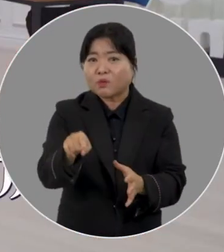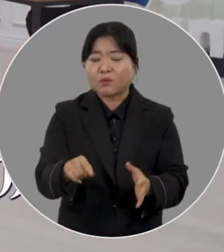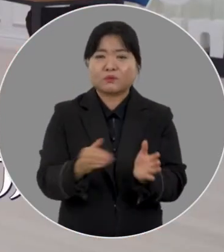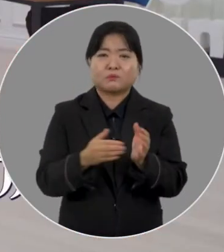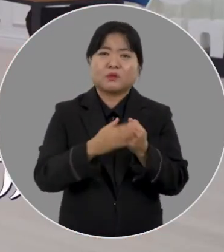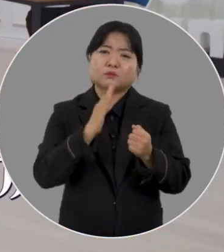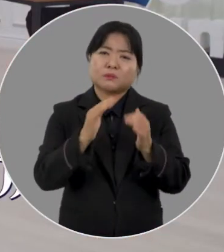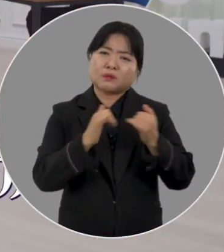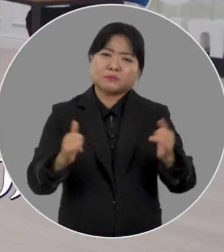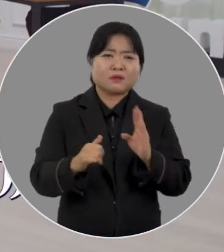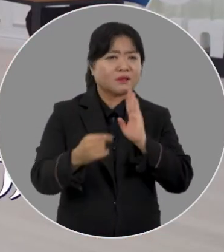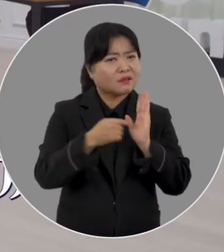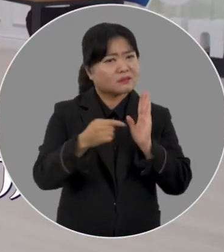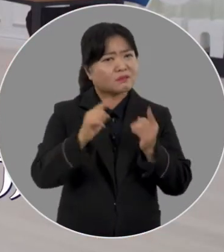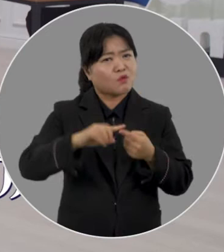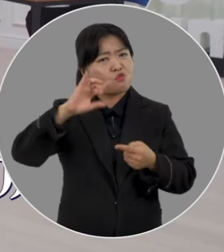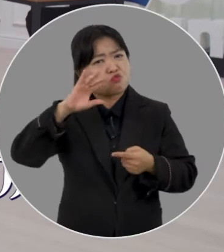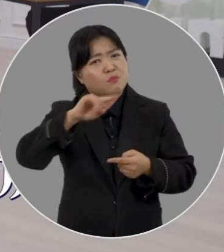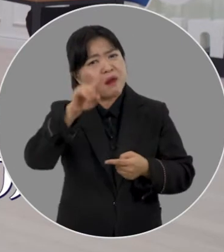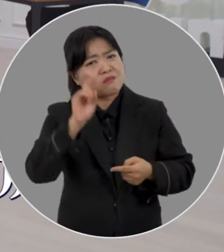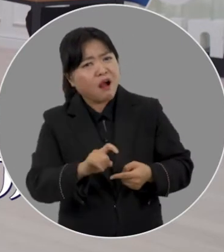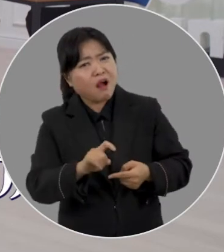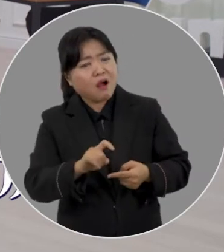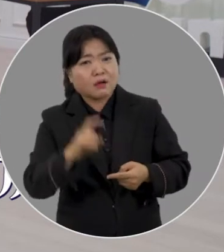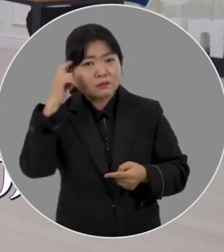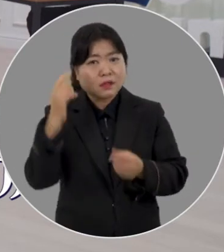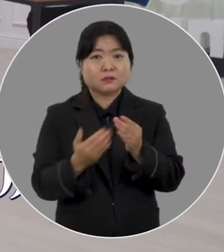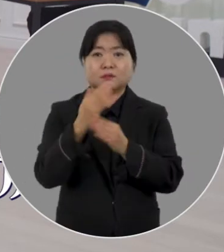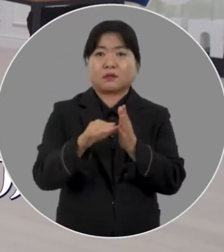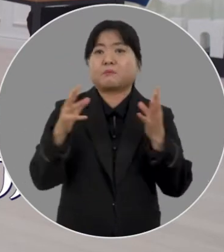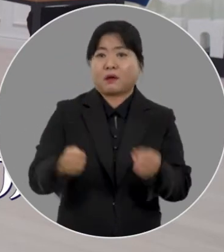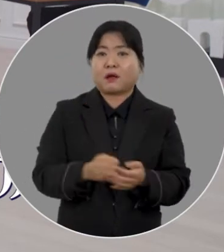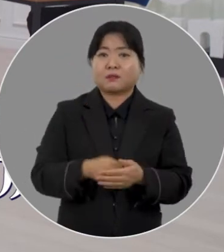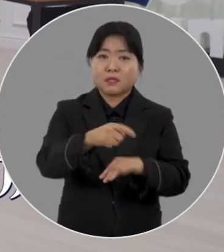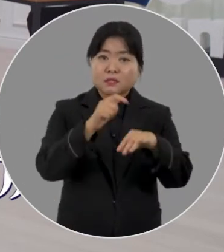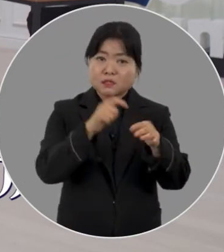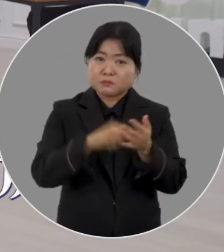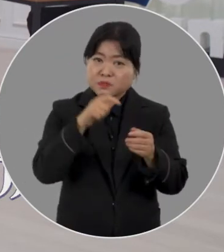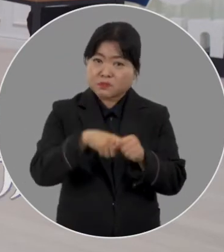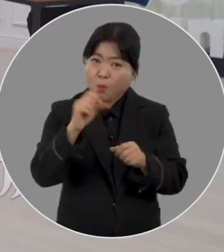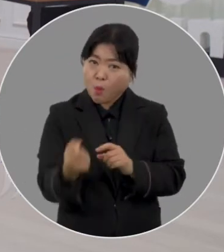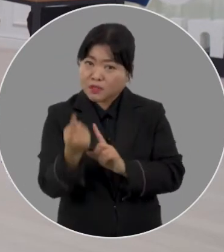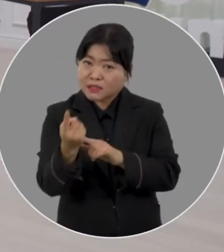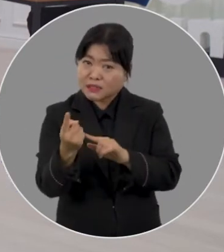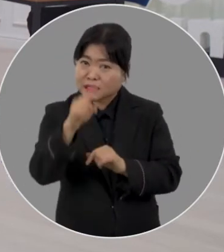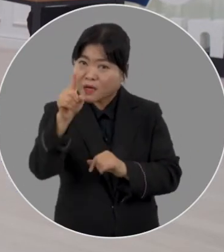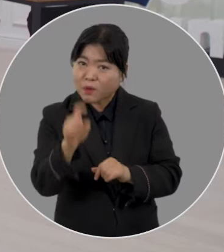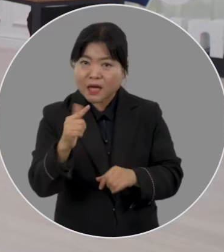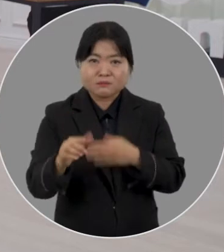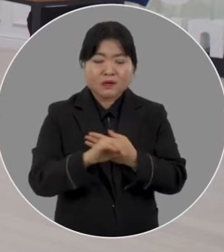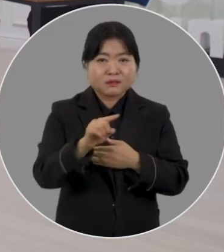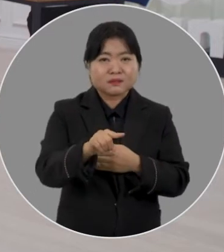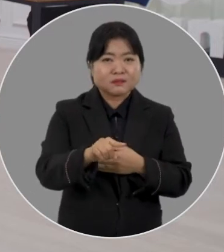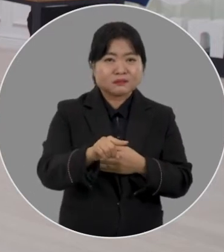사람들이 사실관계를 궁금해하기는 할까 하는 의문이 들 때가 많거든요. 이게 심리적인 원인이 있는 건가요? 아니면 진짜